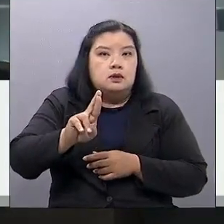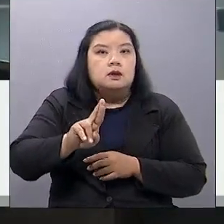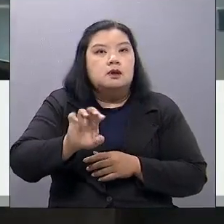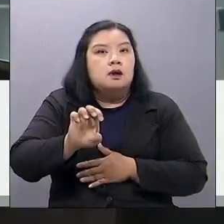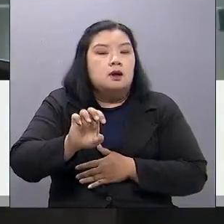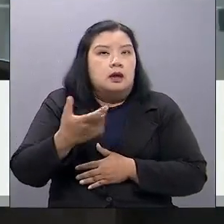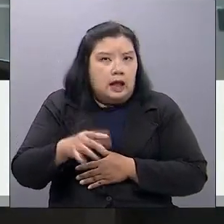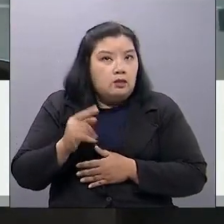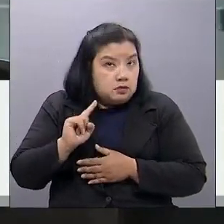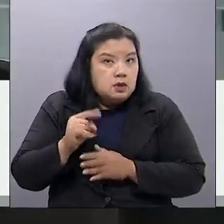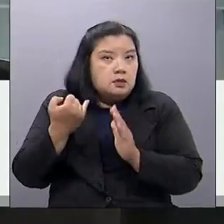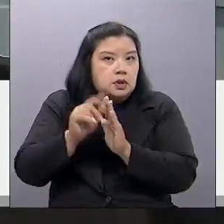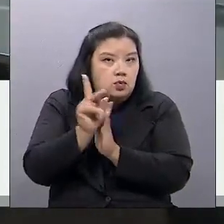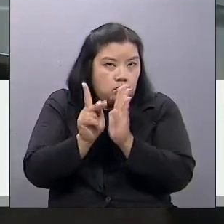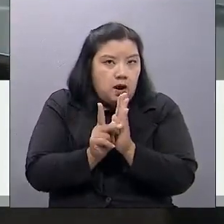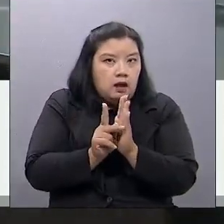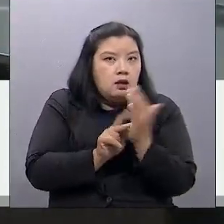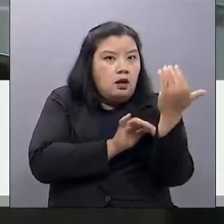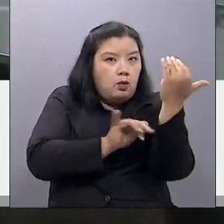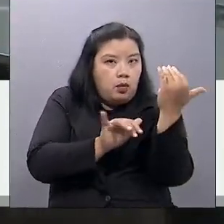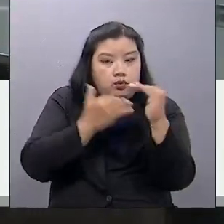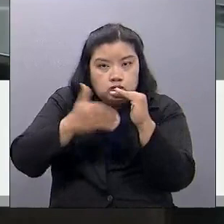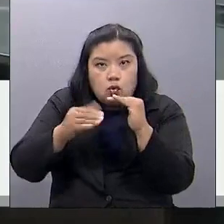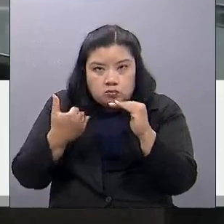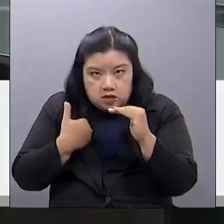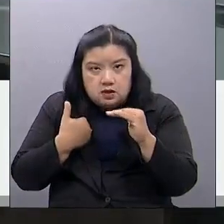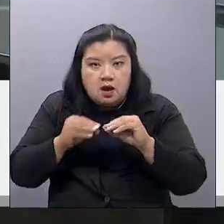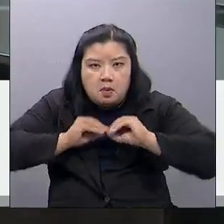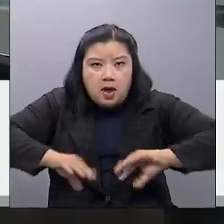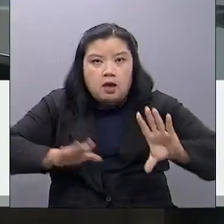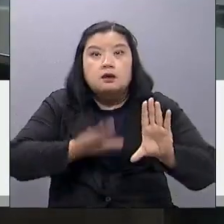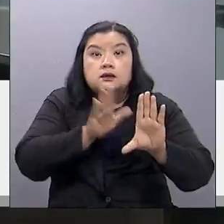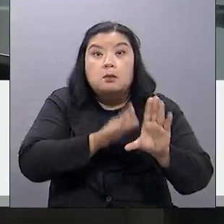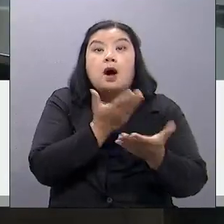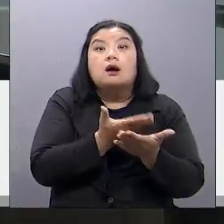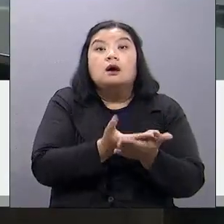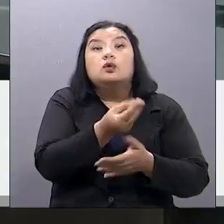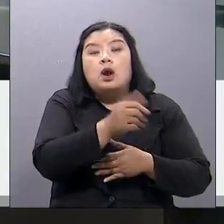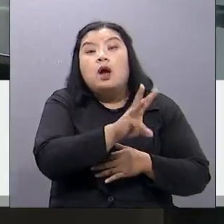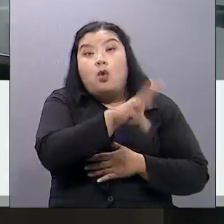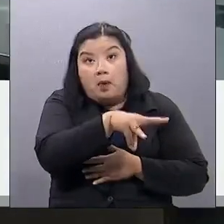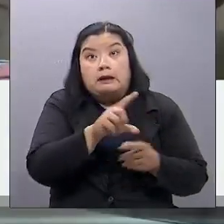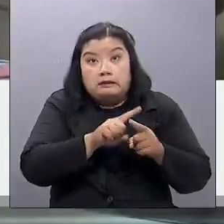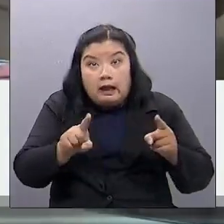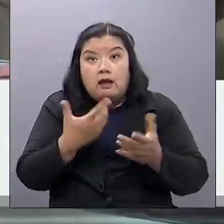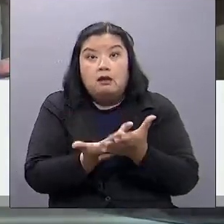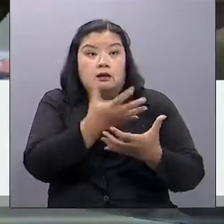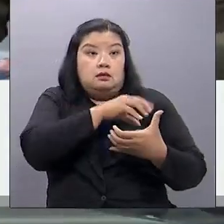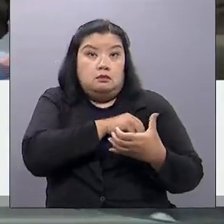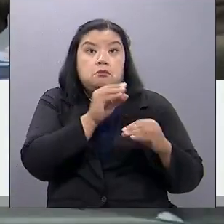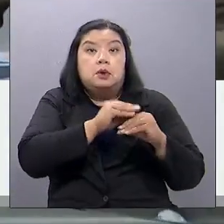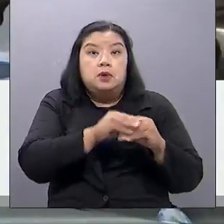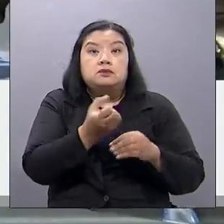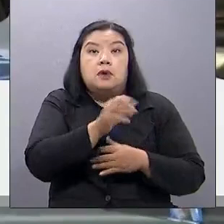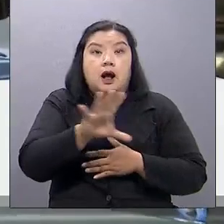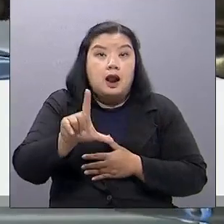าตามพรบคอมพิวเตอร์กรณีลูกขายไปโพสต์บอกว่าลงทุน 6,000 บาทกำไร15ล้านในเวลา3เดือนก็บอก